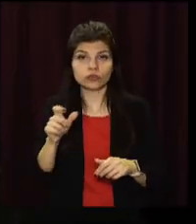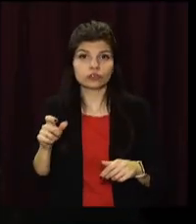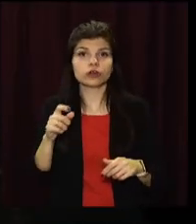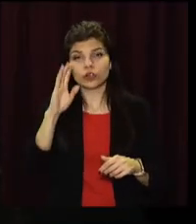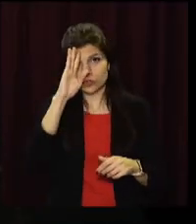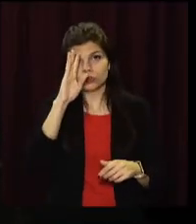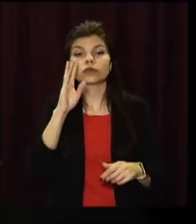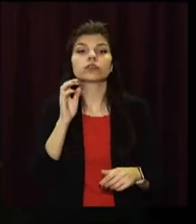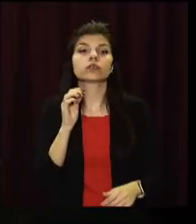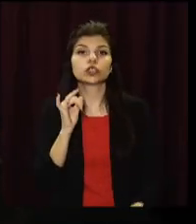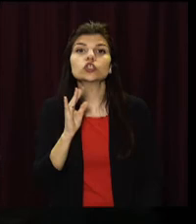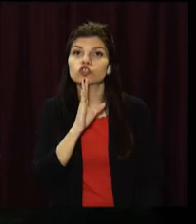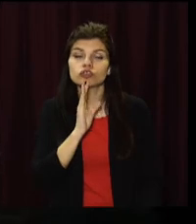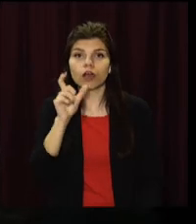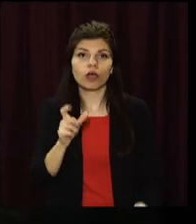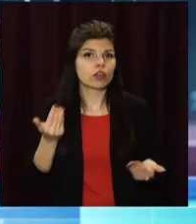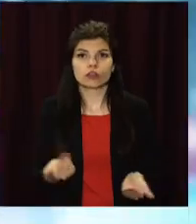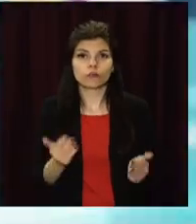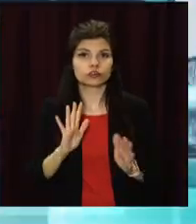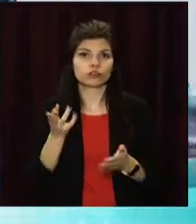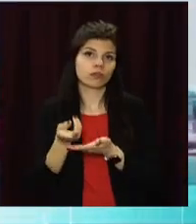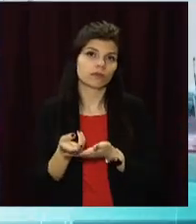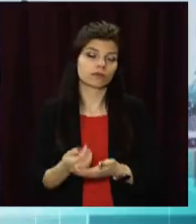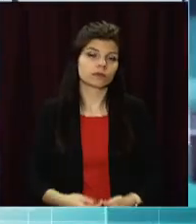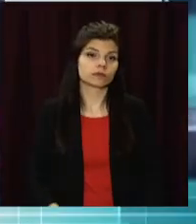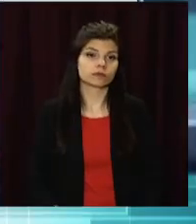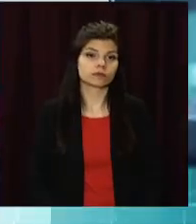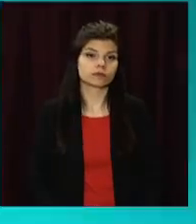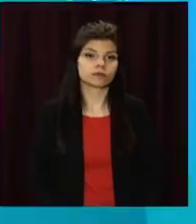– чоловічої та жіночої статі.